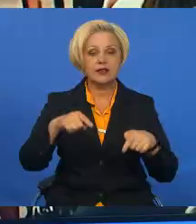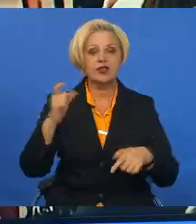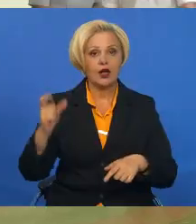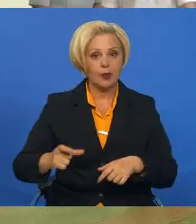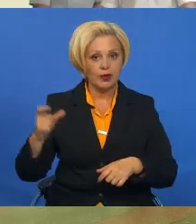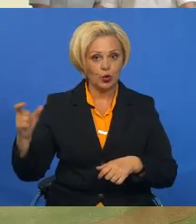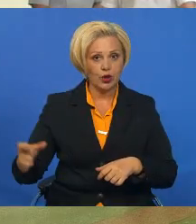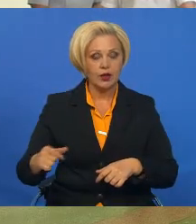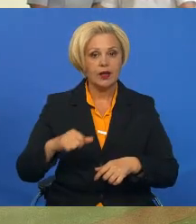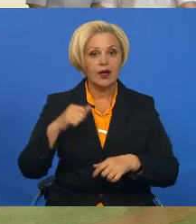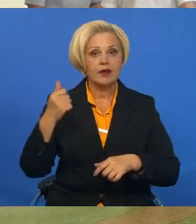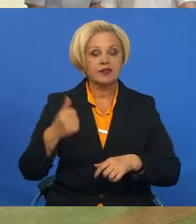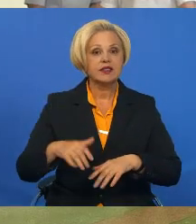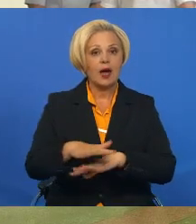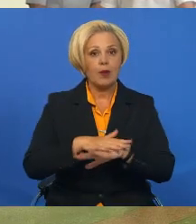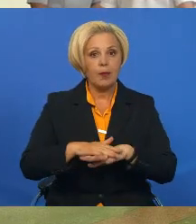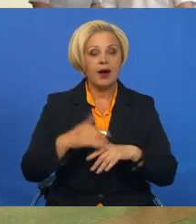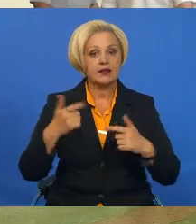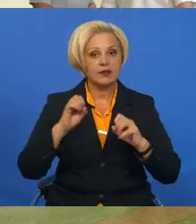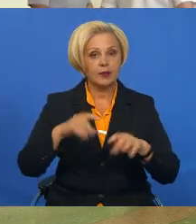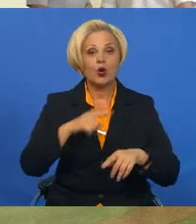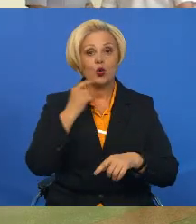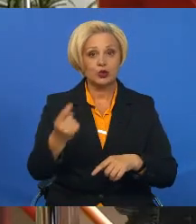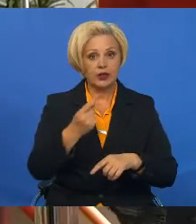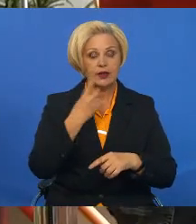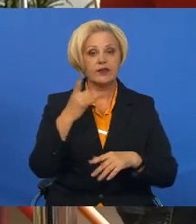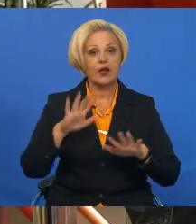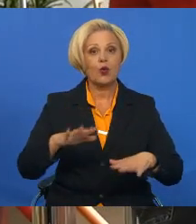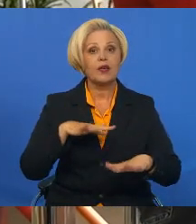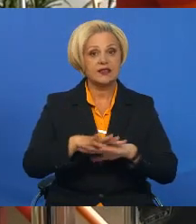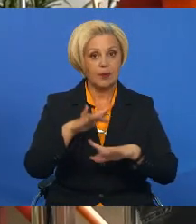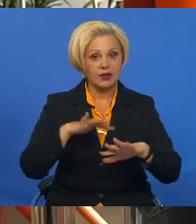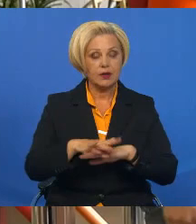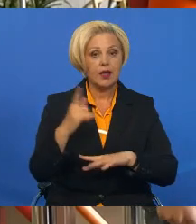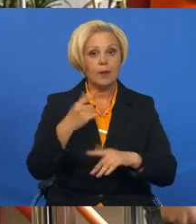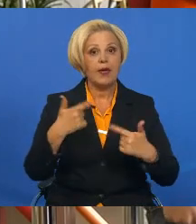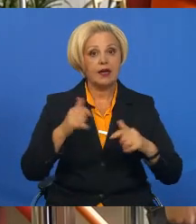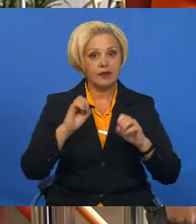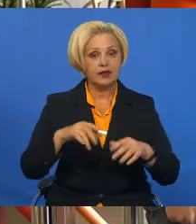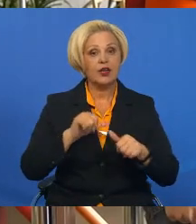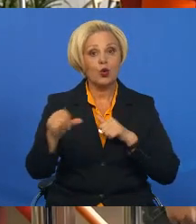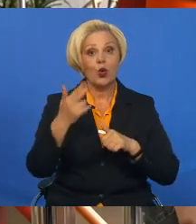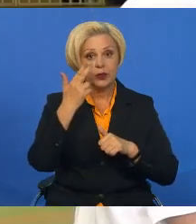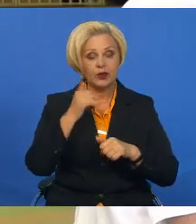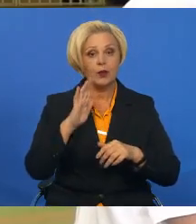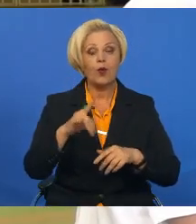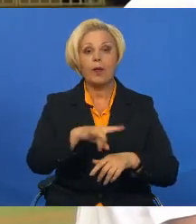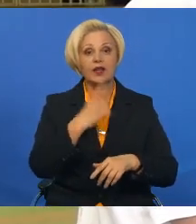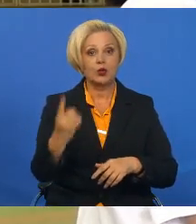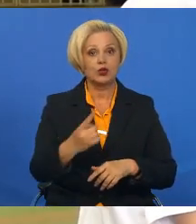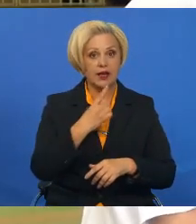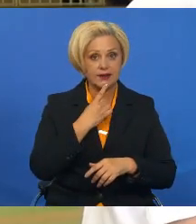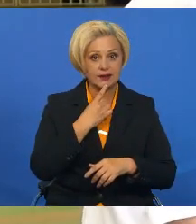абітурієнтів. Саме масовий предмет – руська мова, на другім місці – математика. Першим тестом, поводле традиції, стала білоруська